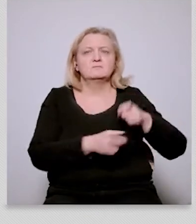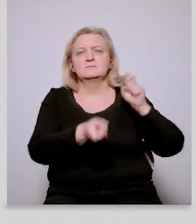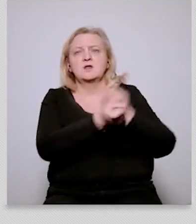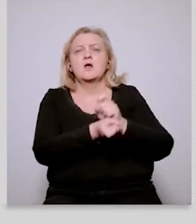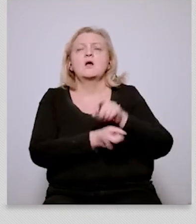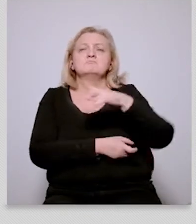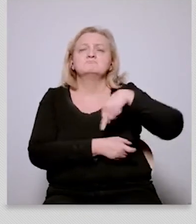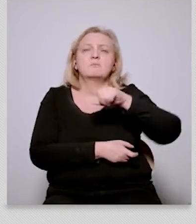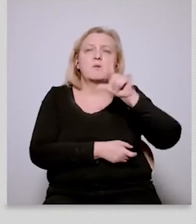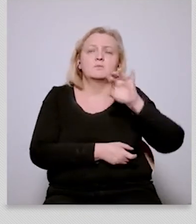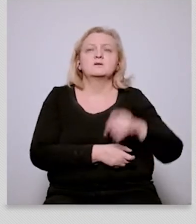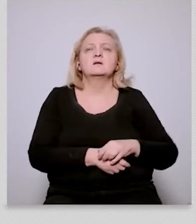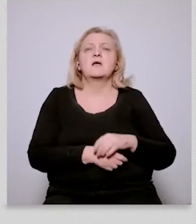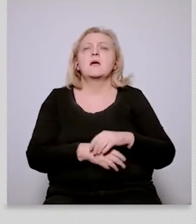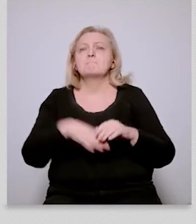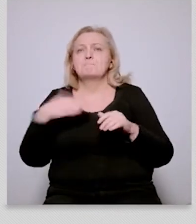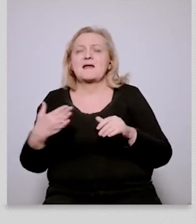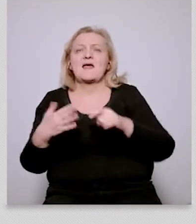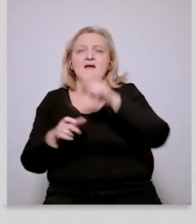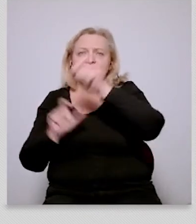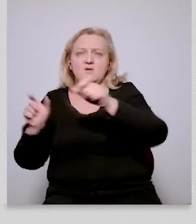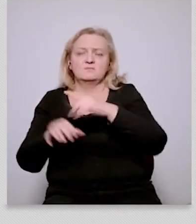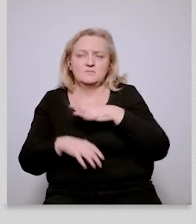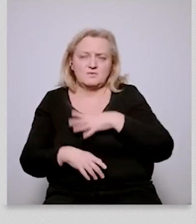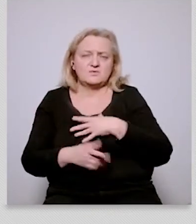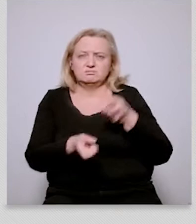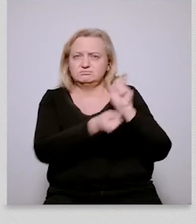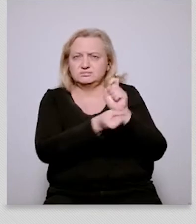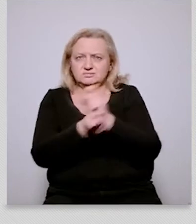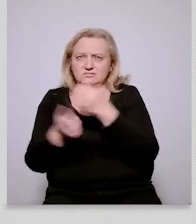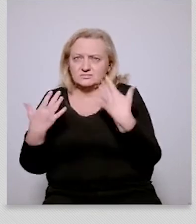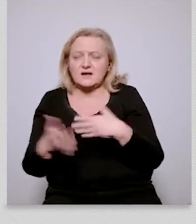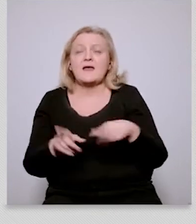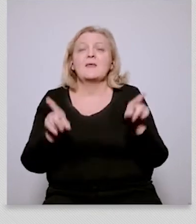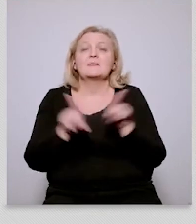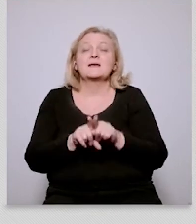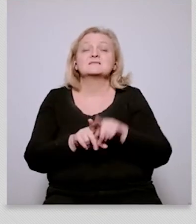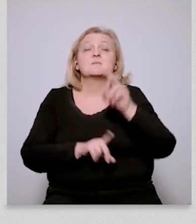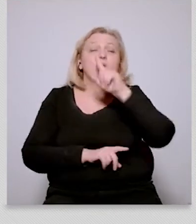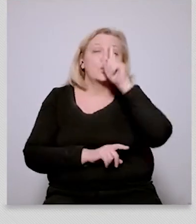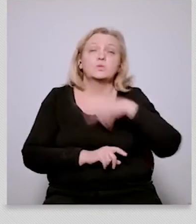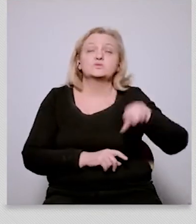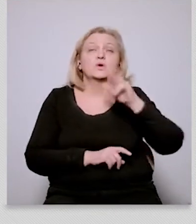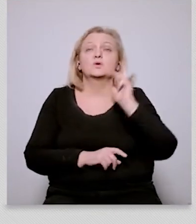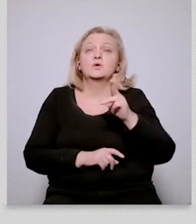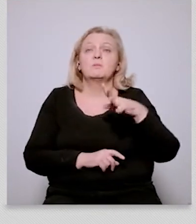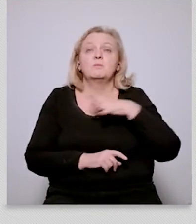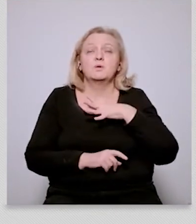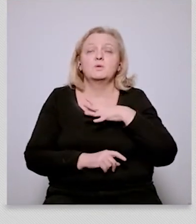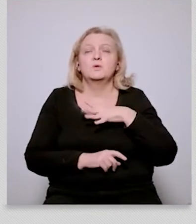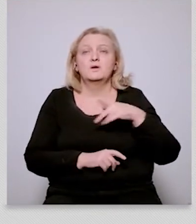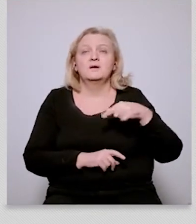populistycznej, ze prawicy, ale również sprzeciwy ze grona ludzi, którzy właściwie byliby